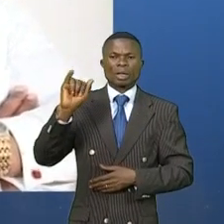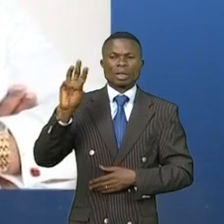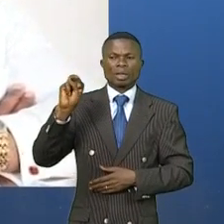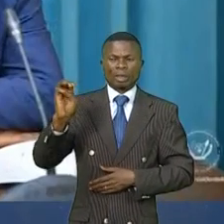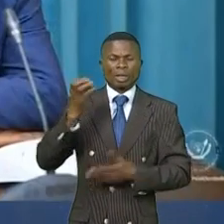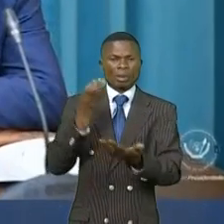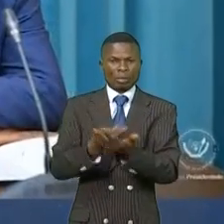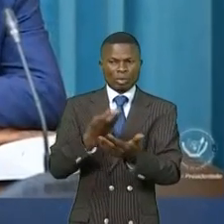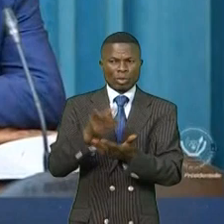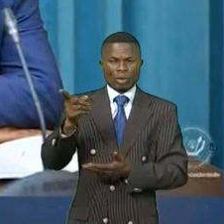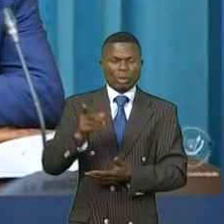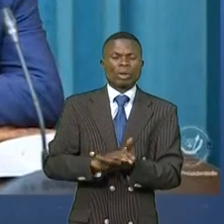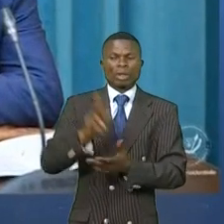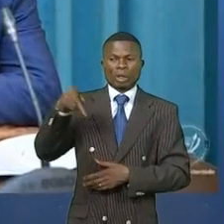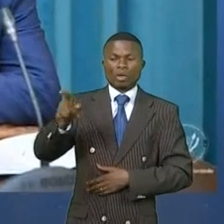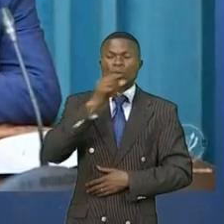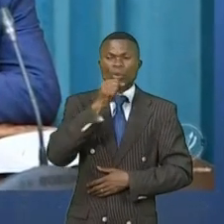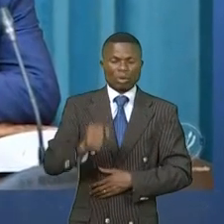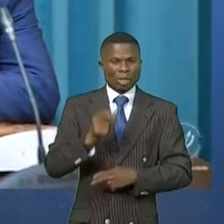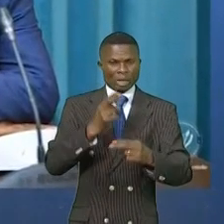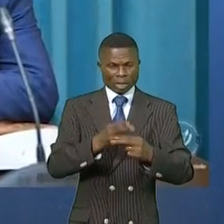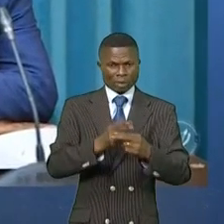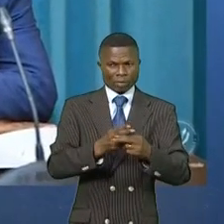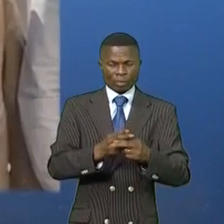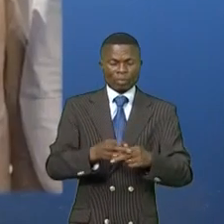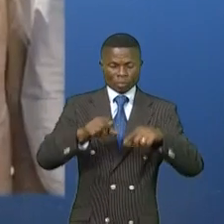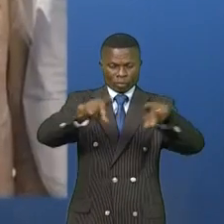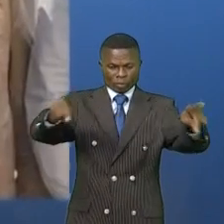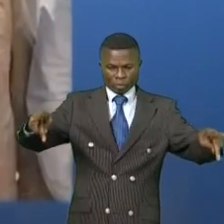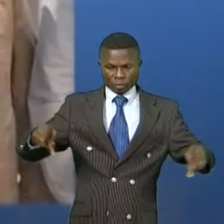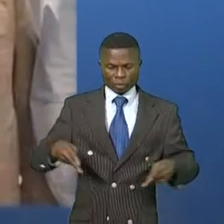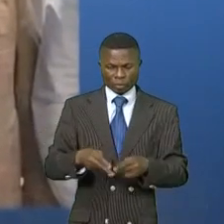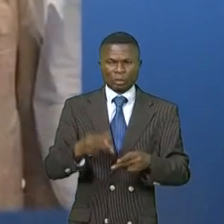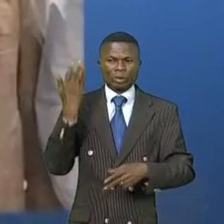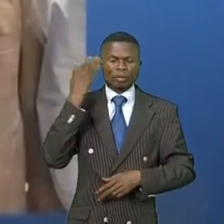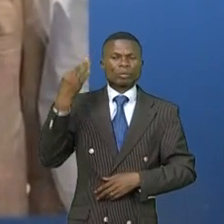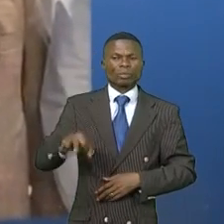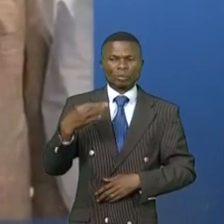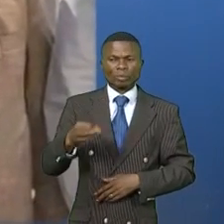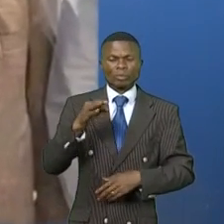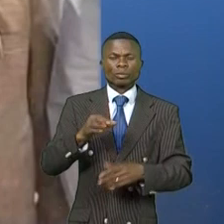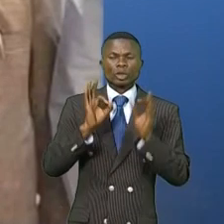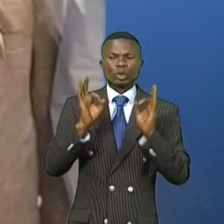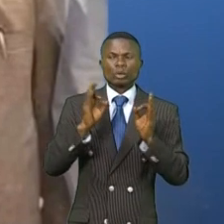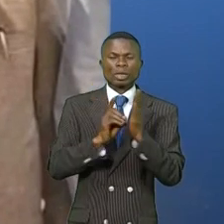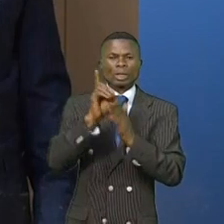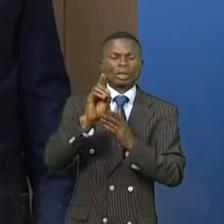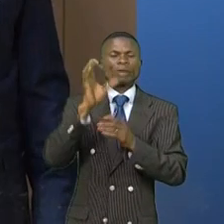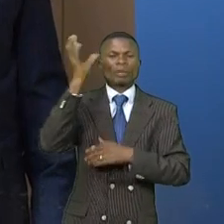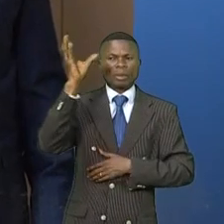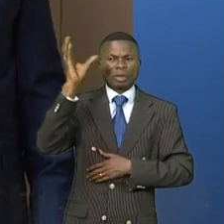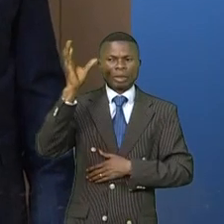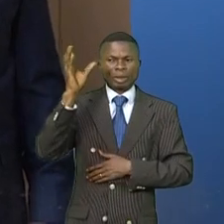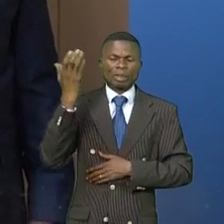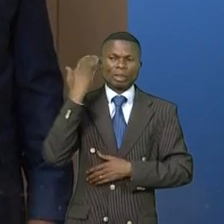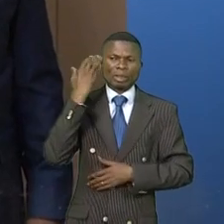au budget. Pius Mwabilou conserve son poste à l'urbanisme. François Roubota fait son entrée au développement rural.